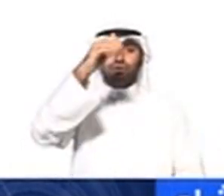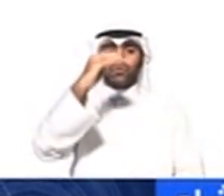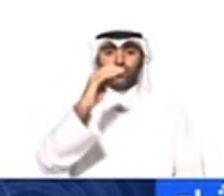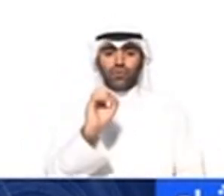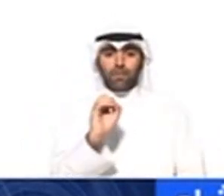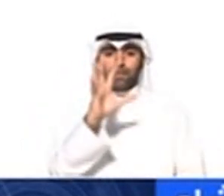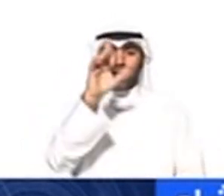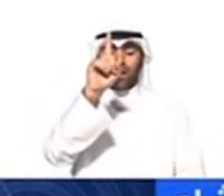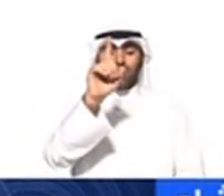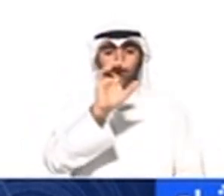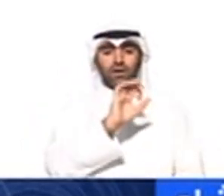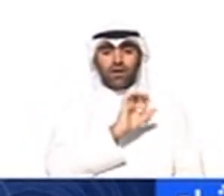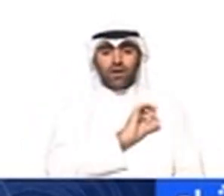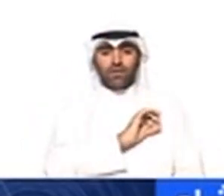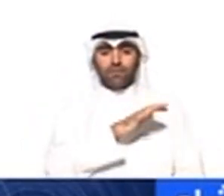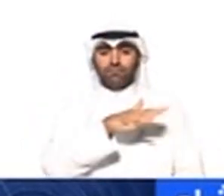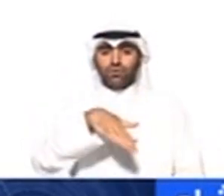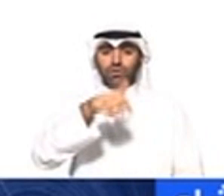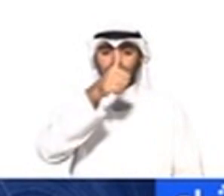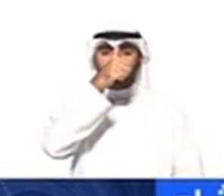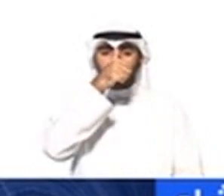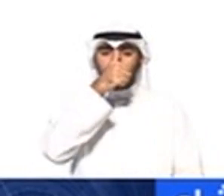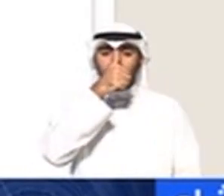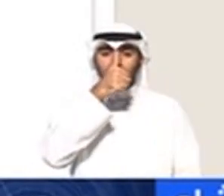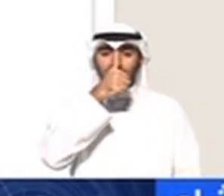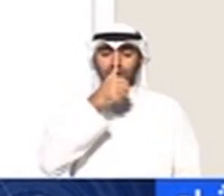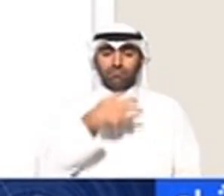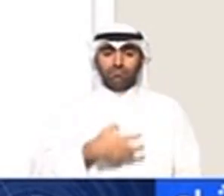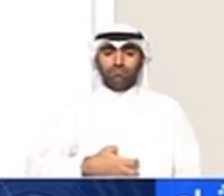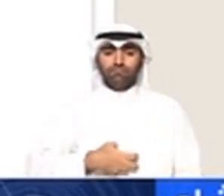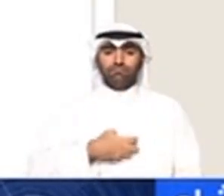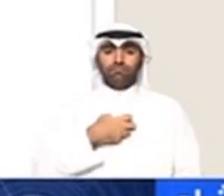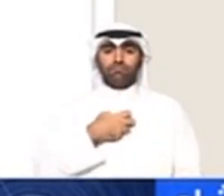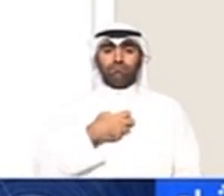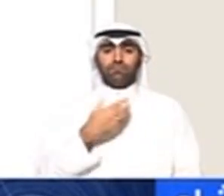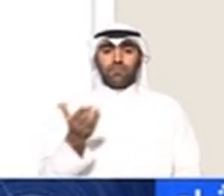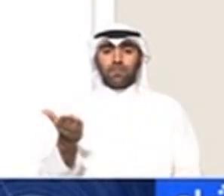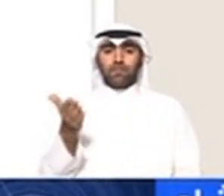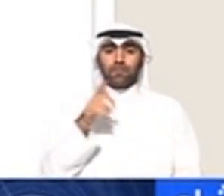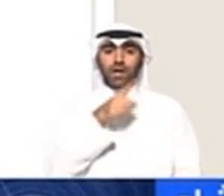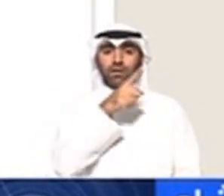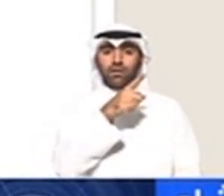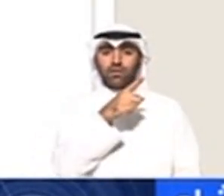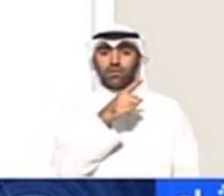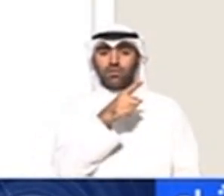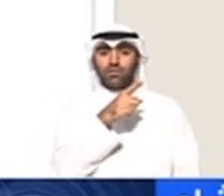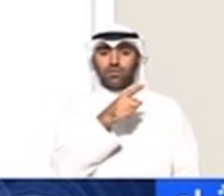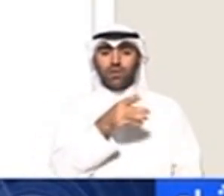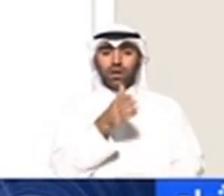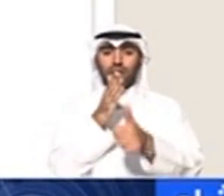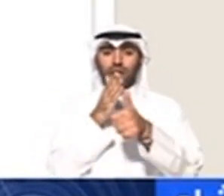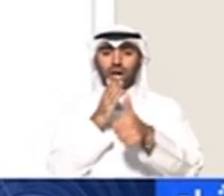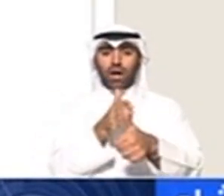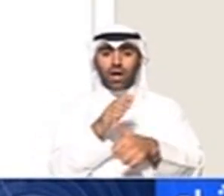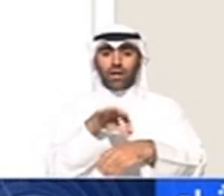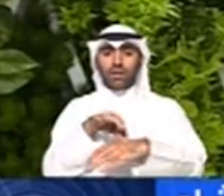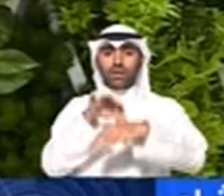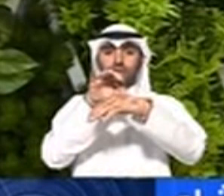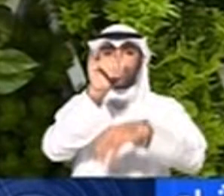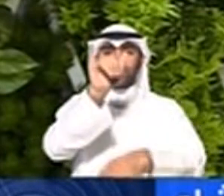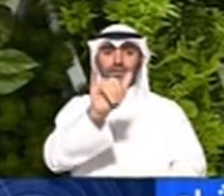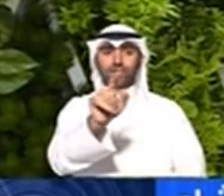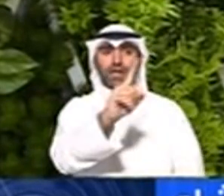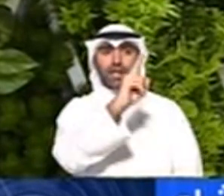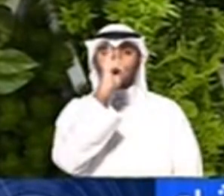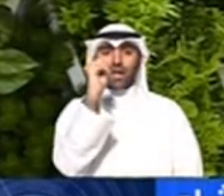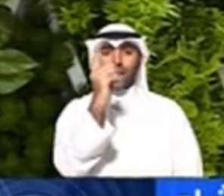وحكومة وشعبا على فقيد الأمة العربية والعالم المغفور له الشيخ صباح الأحمد الجابر الصباح. التغطية اللي قام